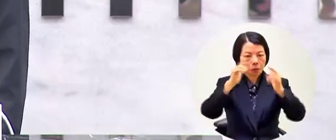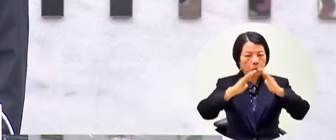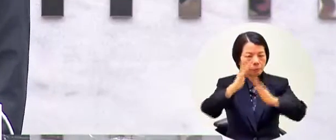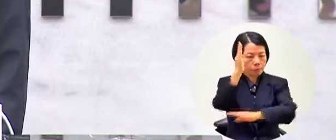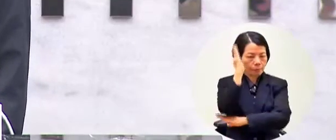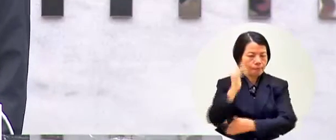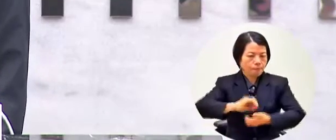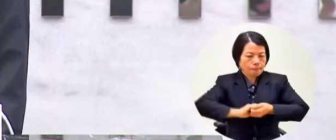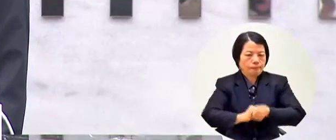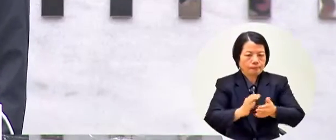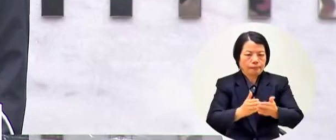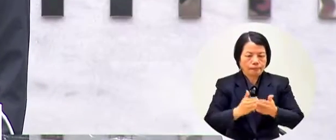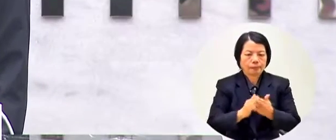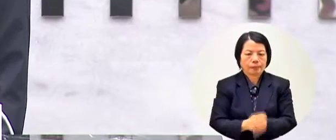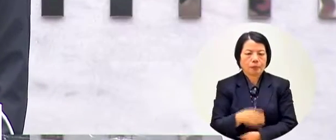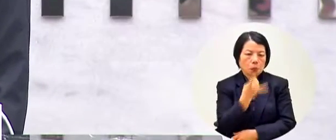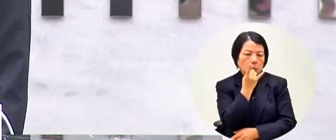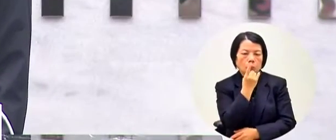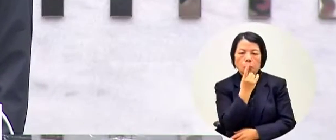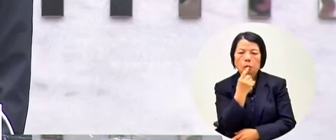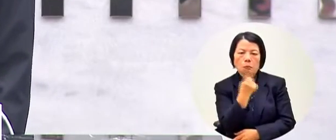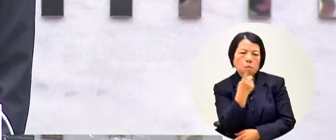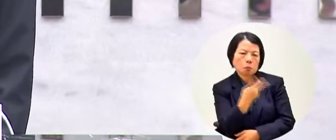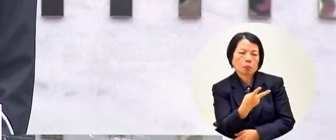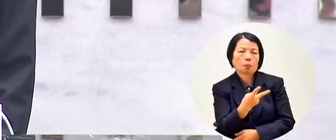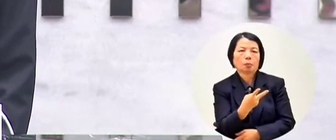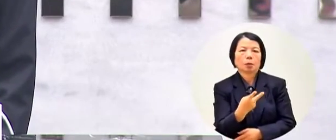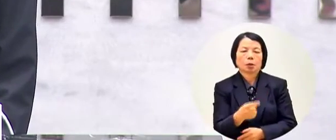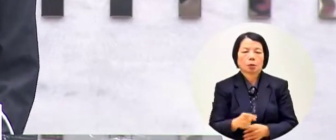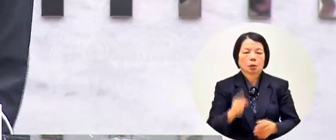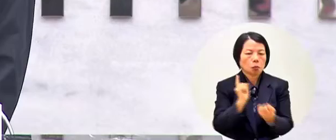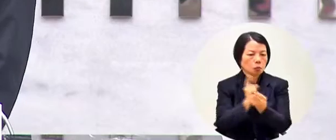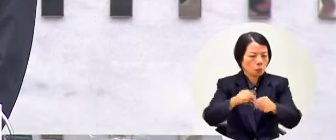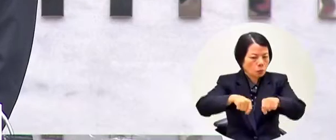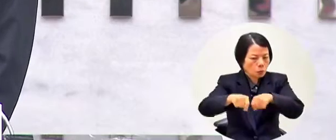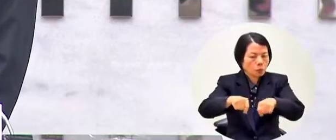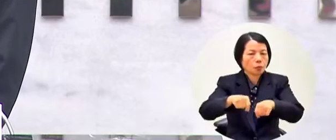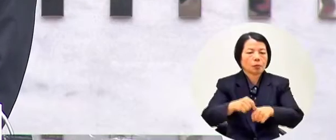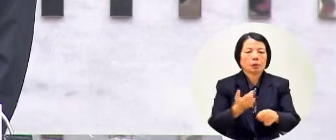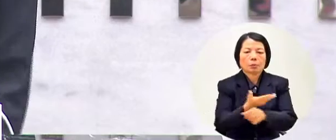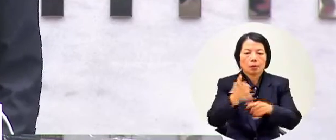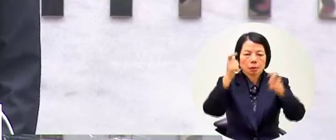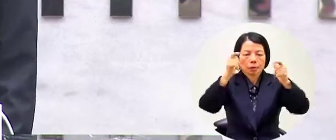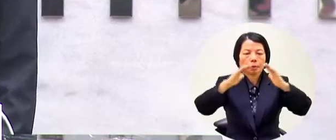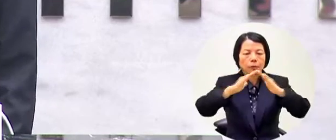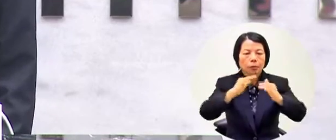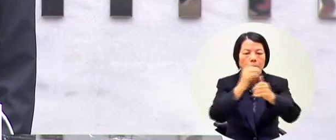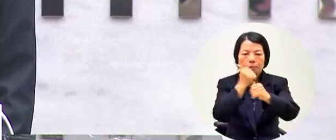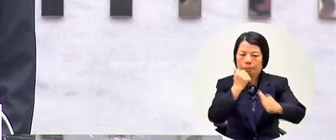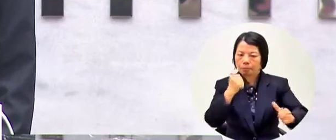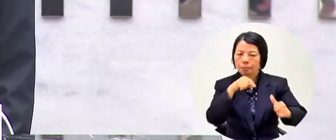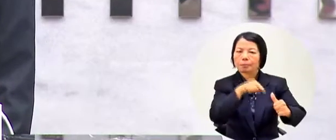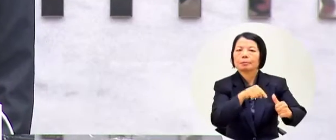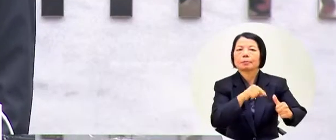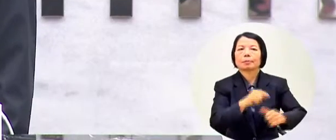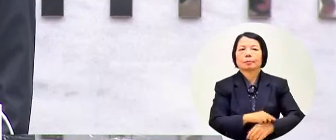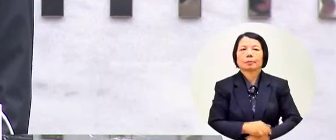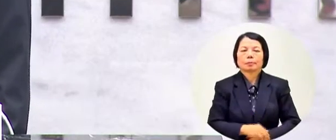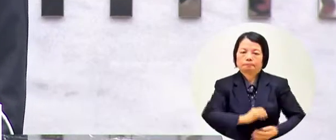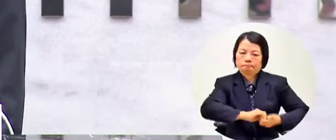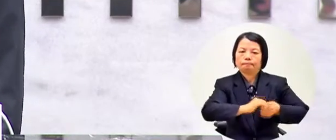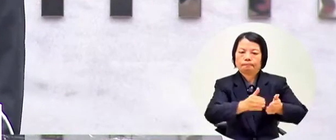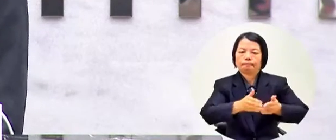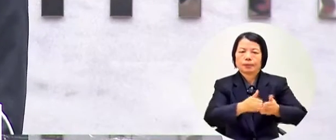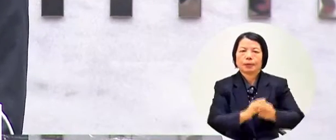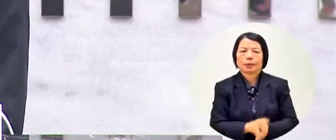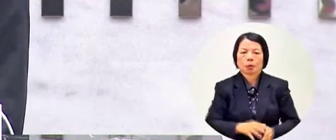实双语教育以及双语城市的规划，让高雄下一代的子弟必须要具备有